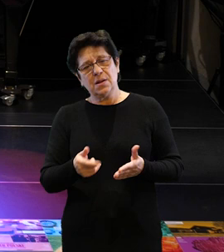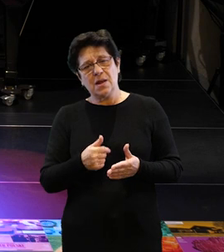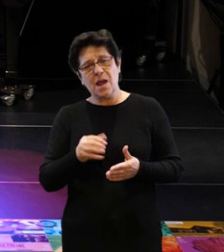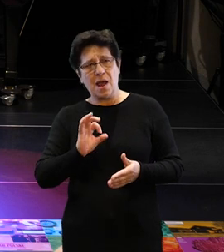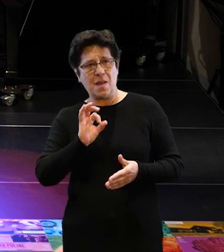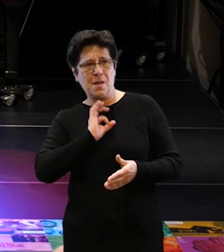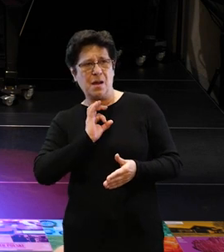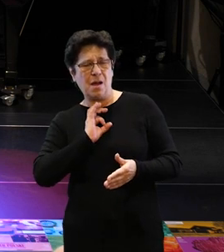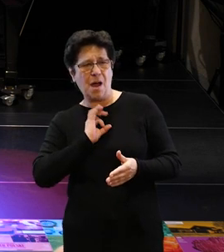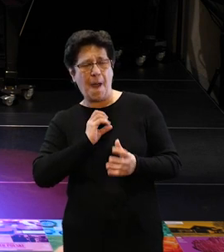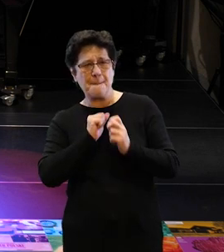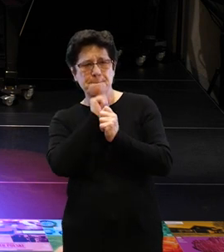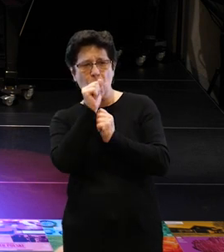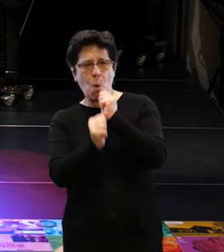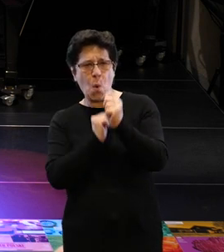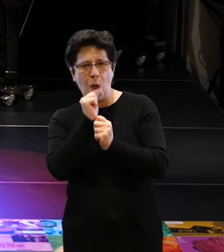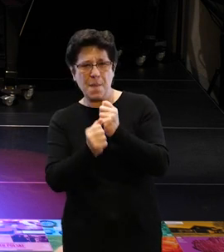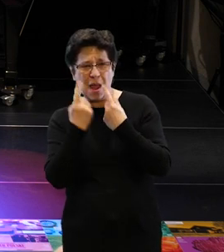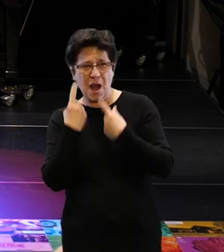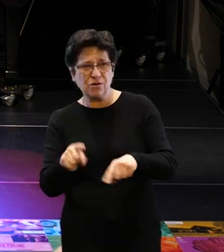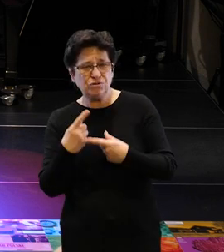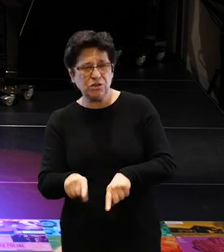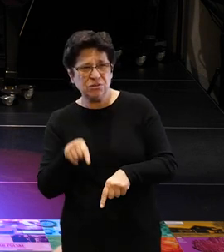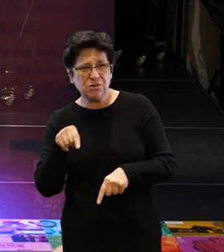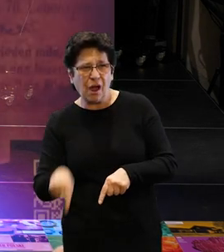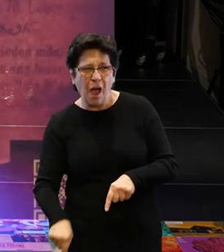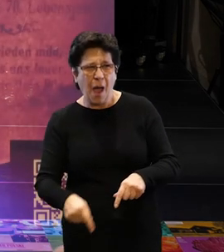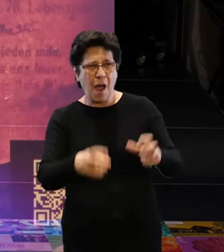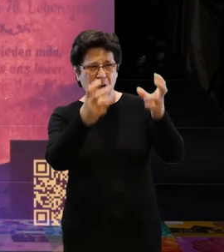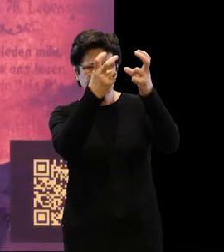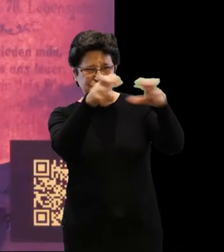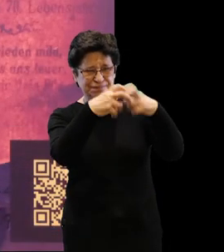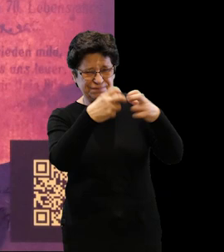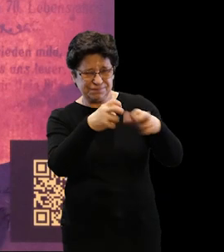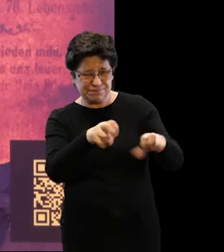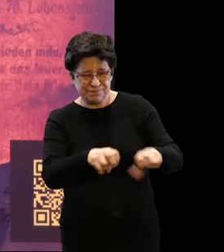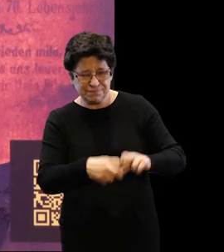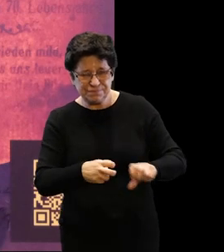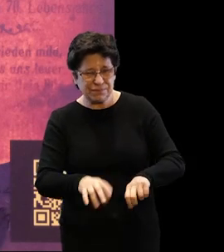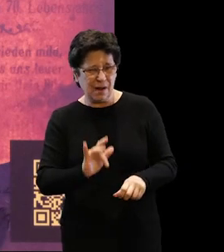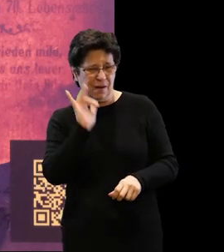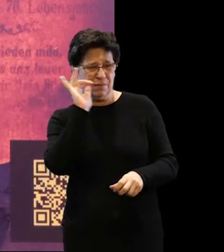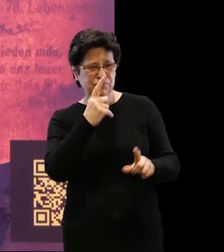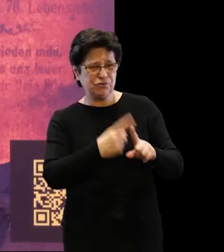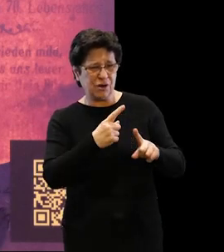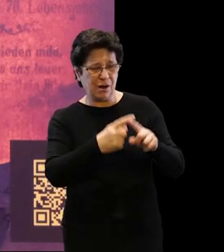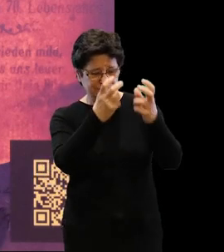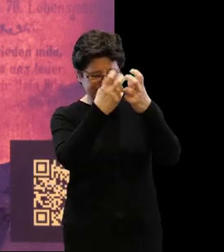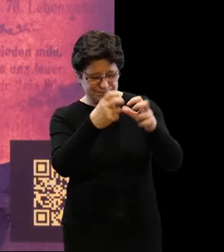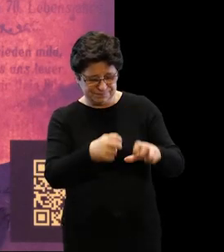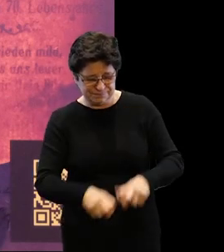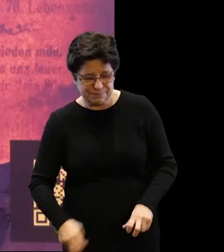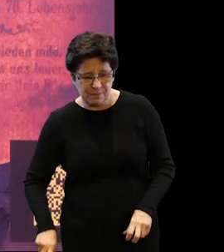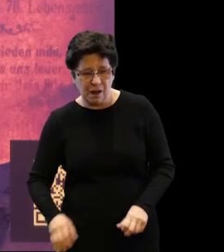Młyny leszczyńskie wpierw go doprowadzono do kompletnej ruiny wypatroszona ze wszystkiego co żelazne a teraz jakby to